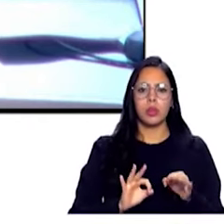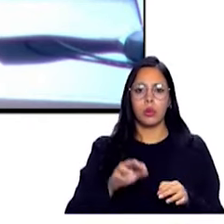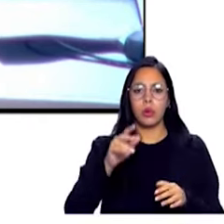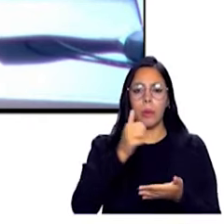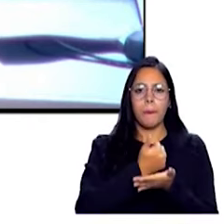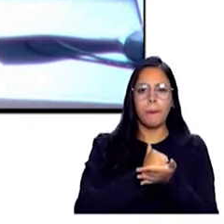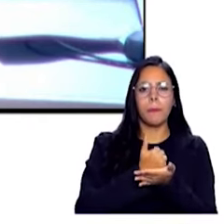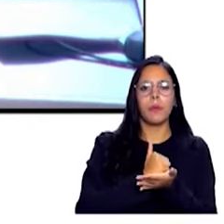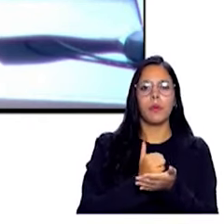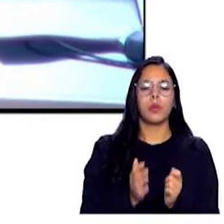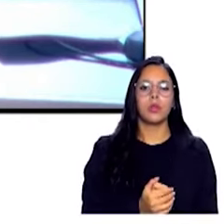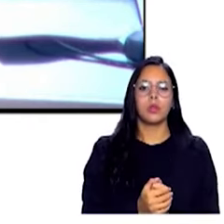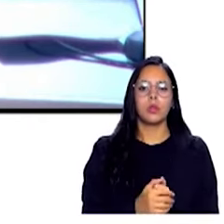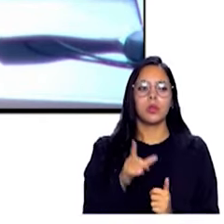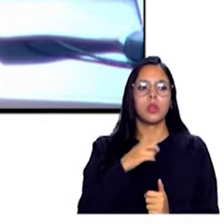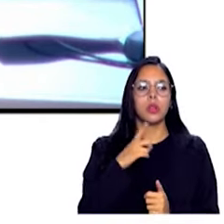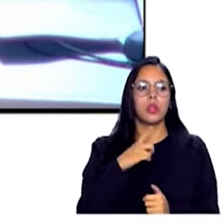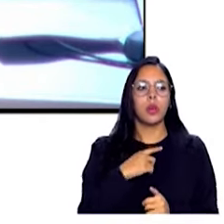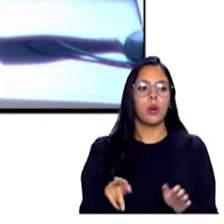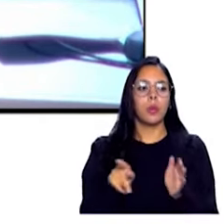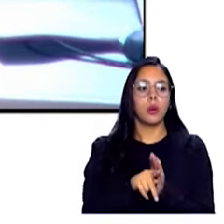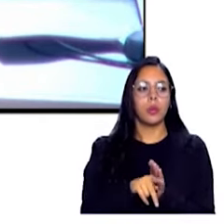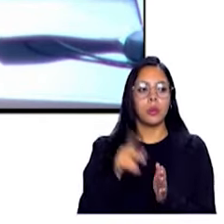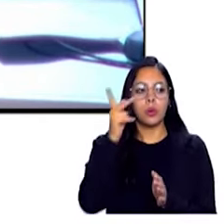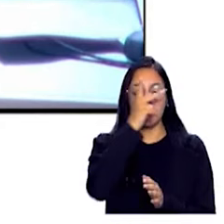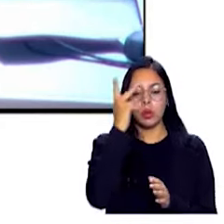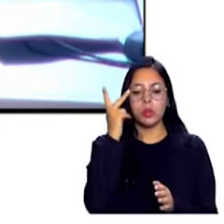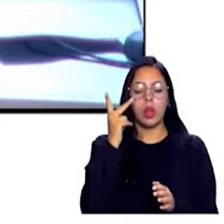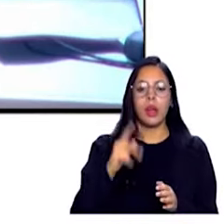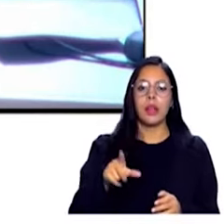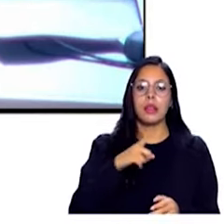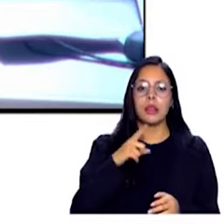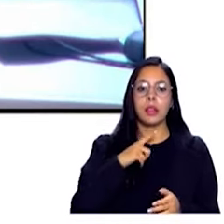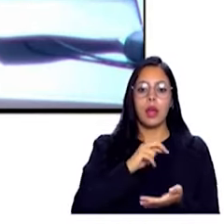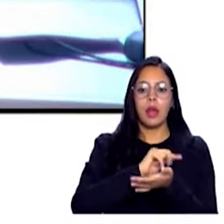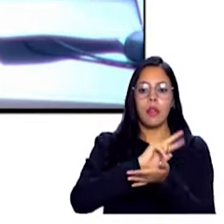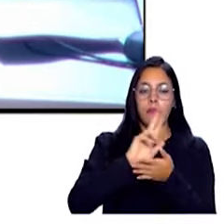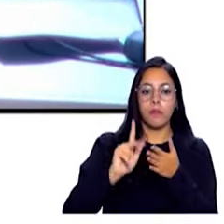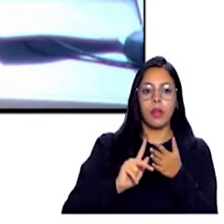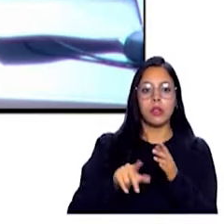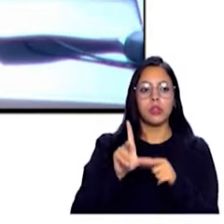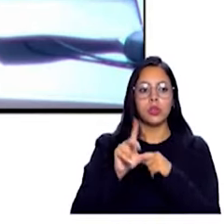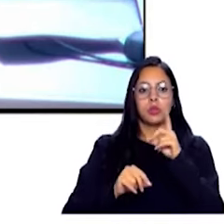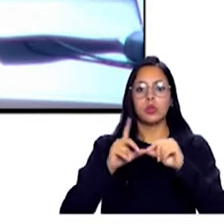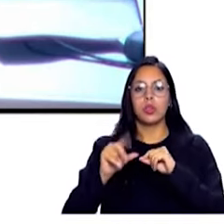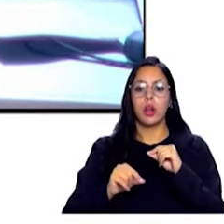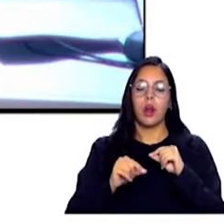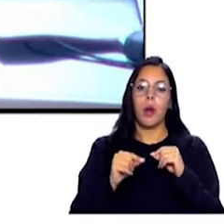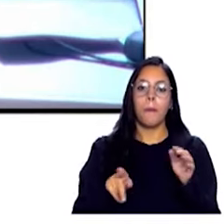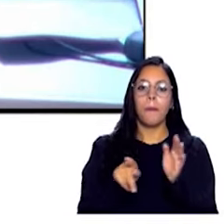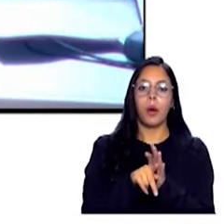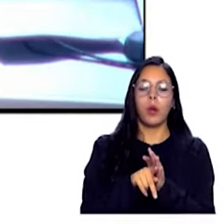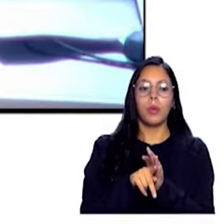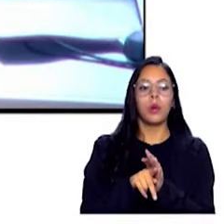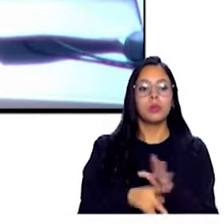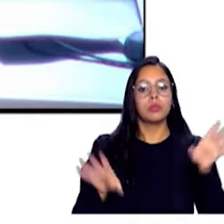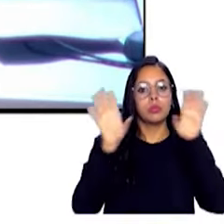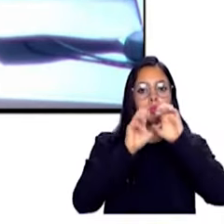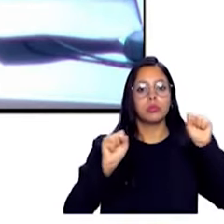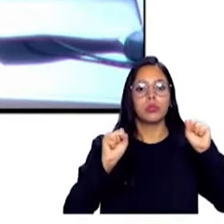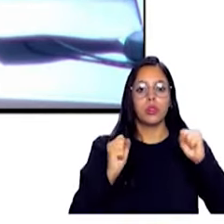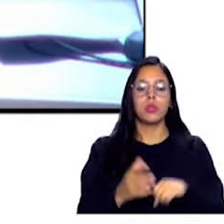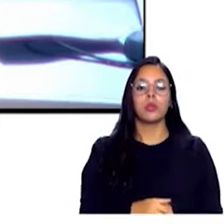filtrage à la cour de cassation ET qui a indiqué que avec ces crites on pourrait